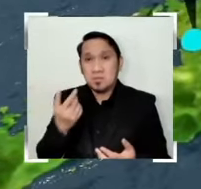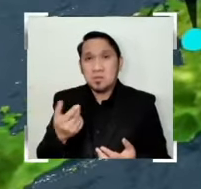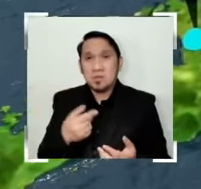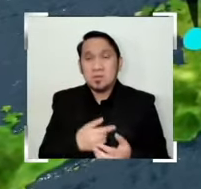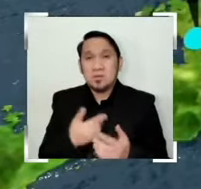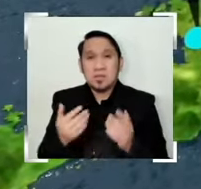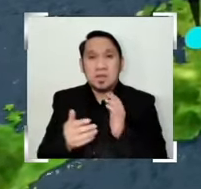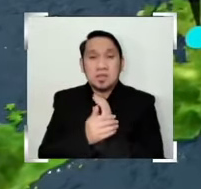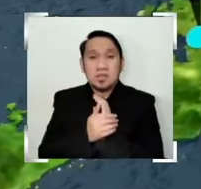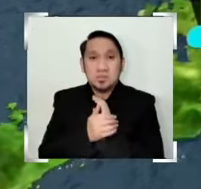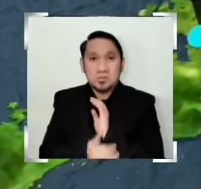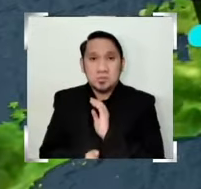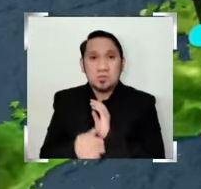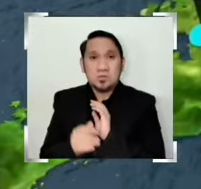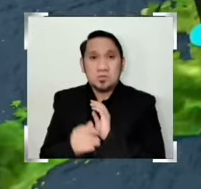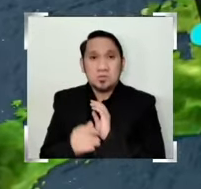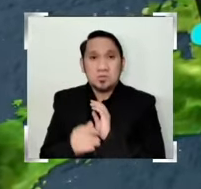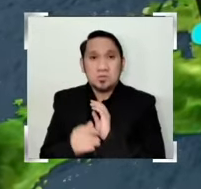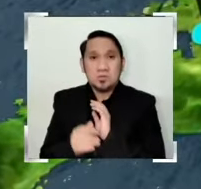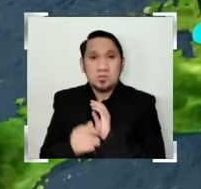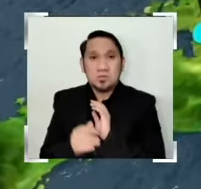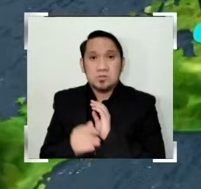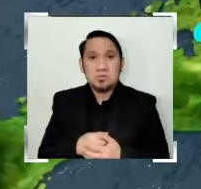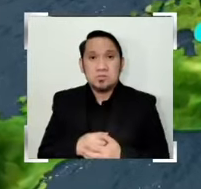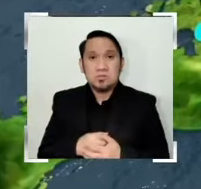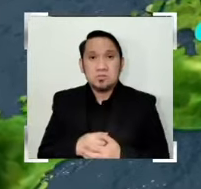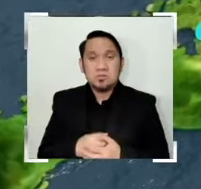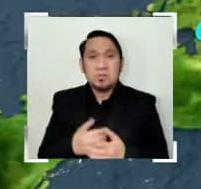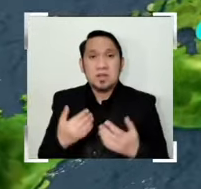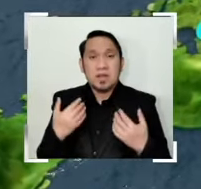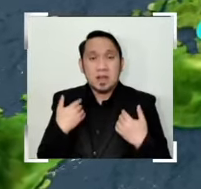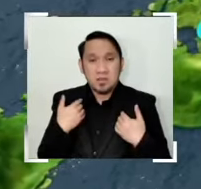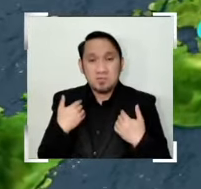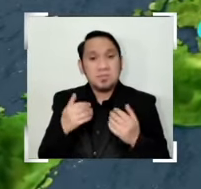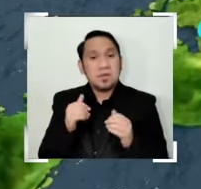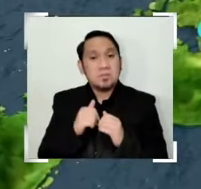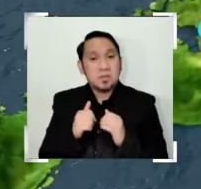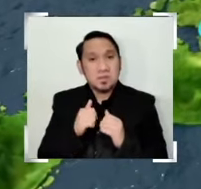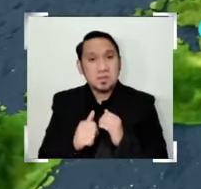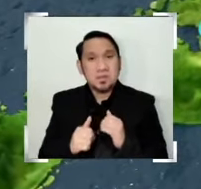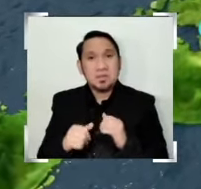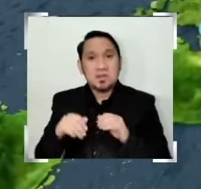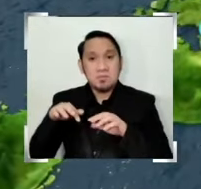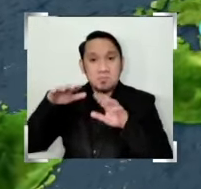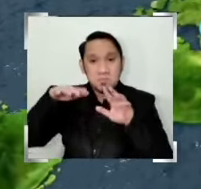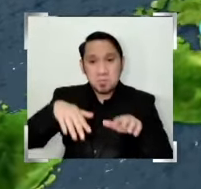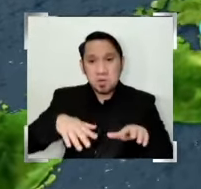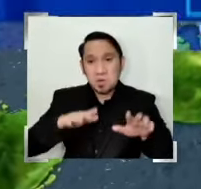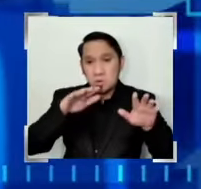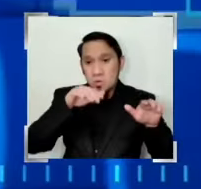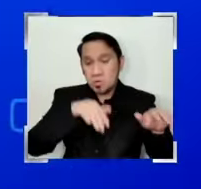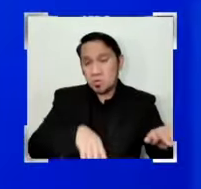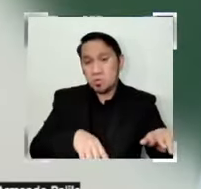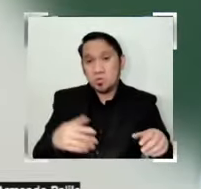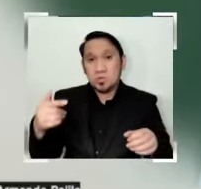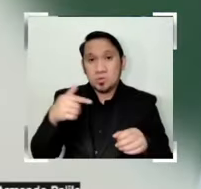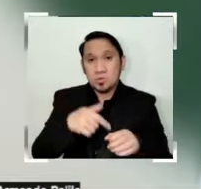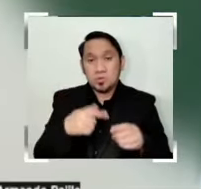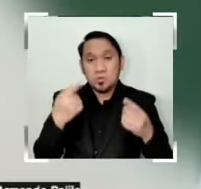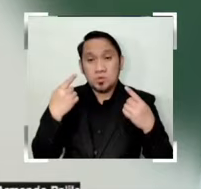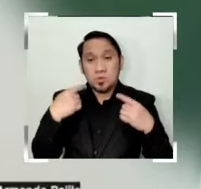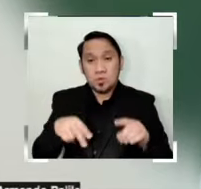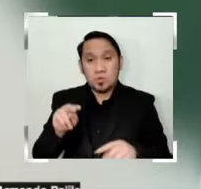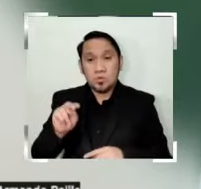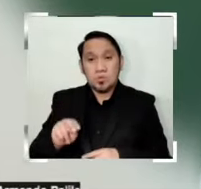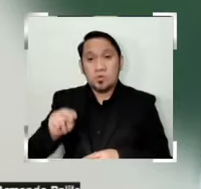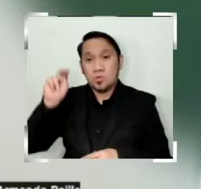sa UP Marine Science Institute na may indikasyon ng pag-anod ng langis patungo sa Northern Palawan. Yung Northern